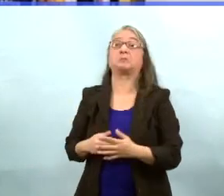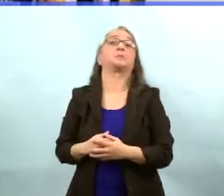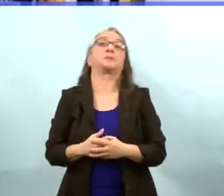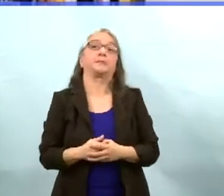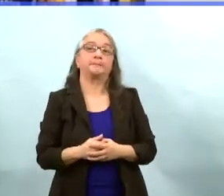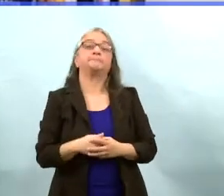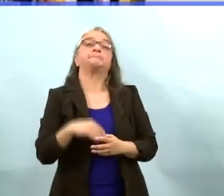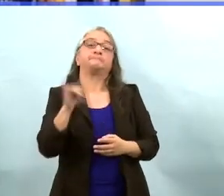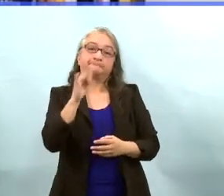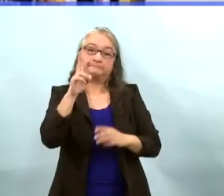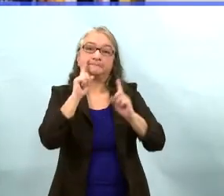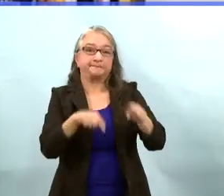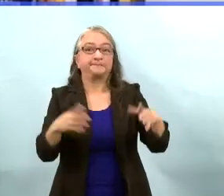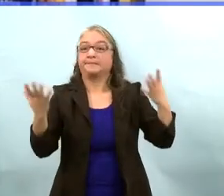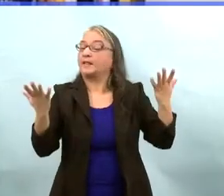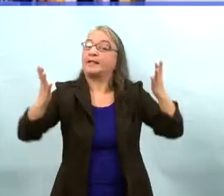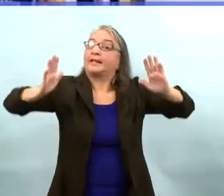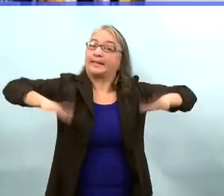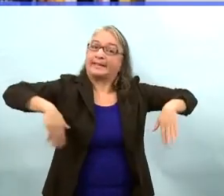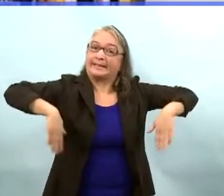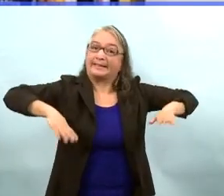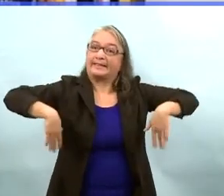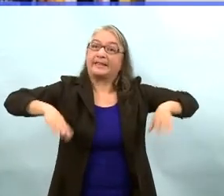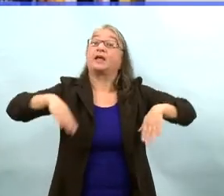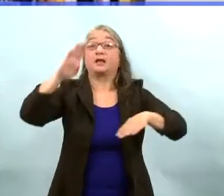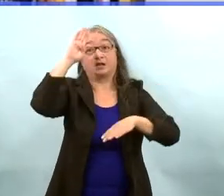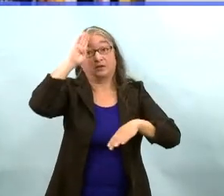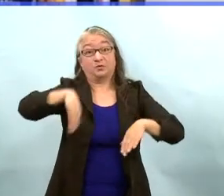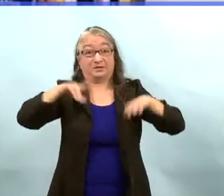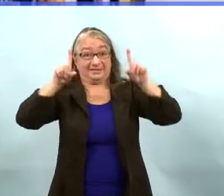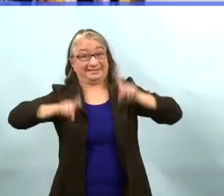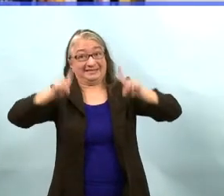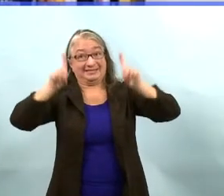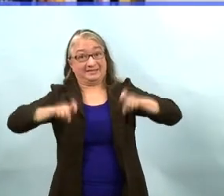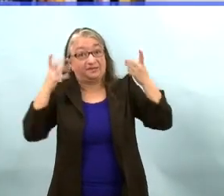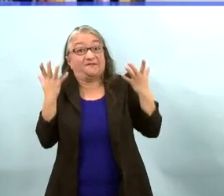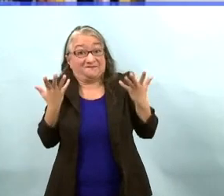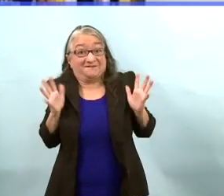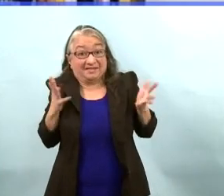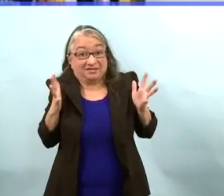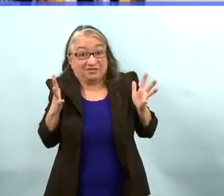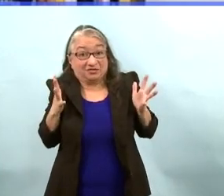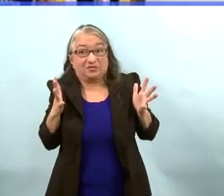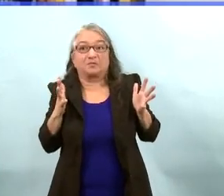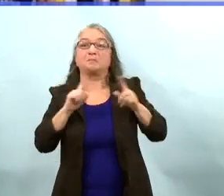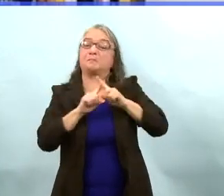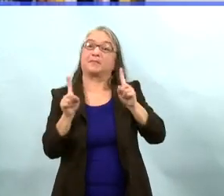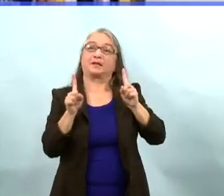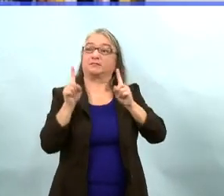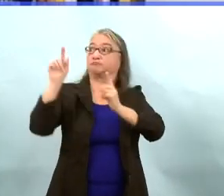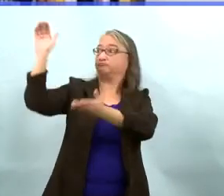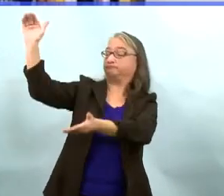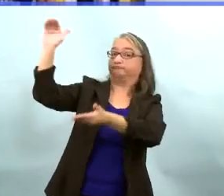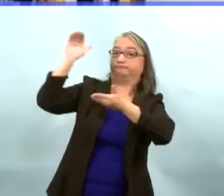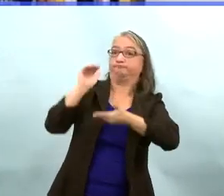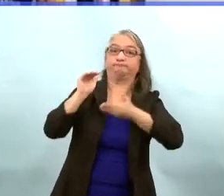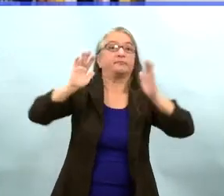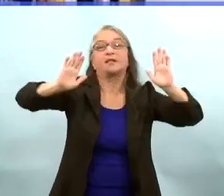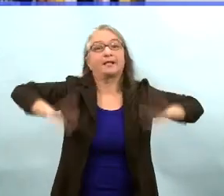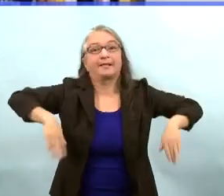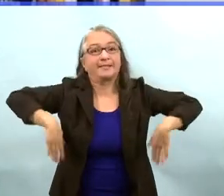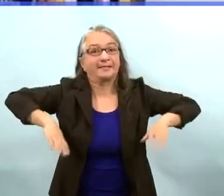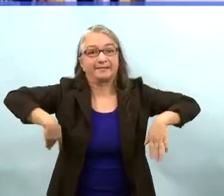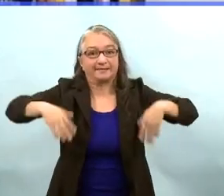ou soumis les données d'essai. Donc, on n'a pas eu l'occasion d'évaluer ce qu'ils ont trouvé. Mais effectivement, ils travaillent sur